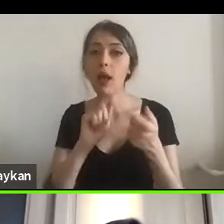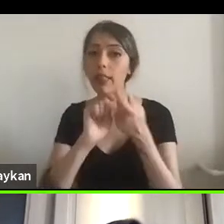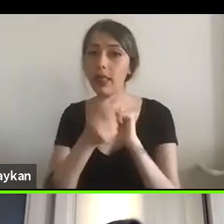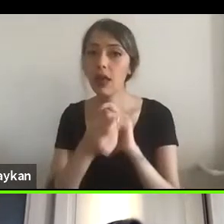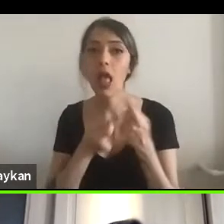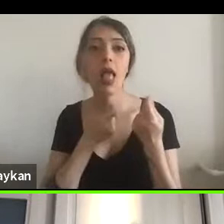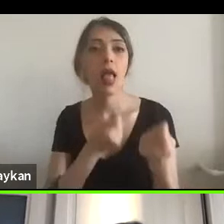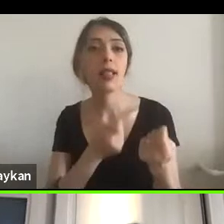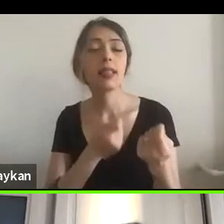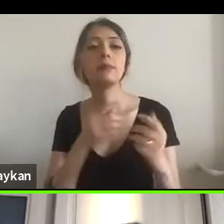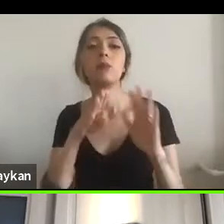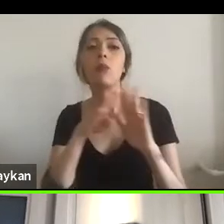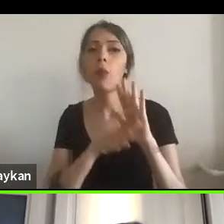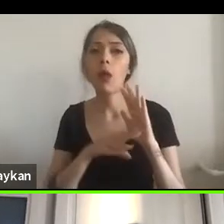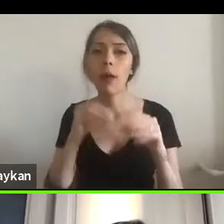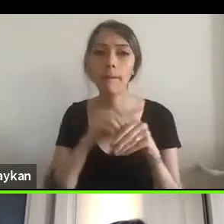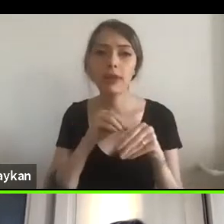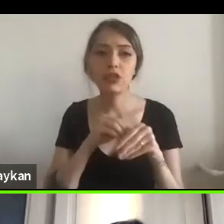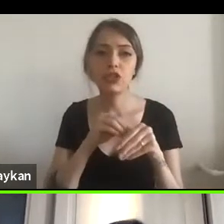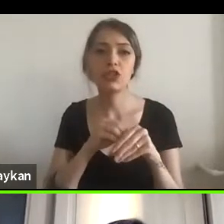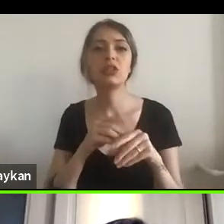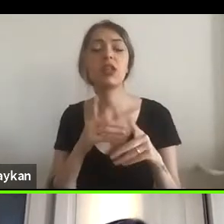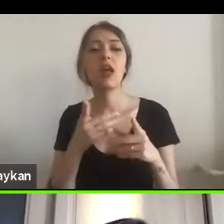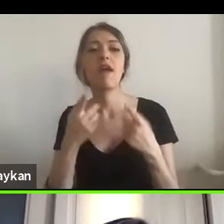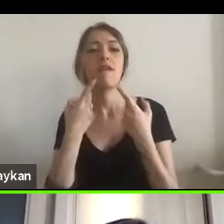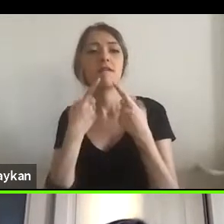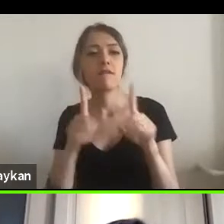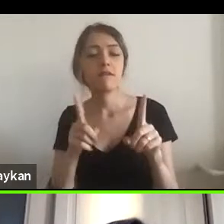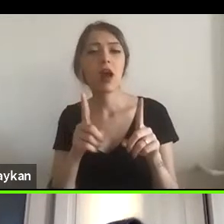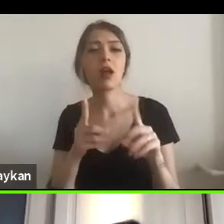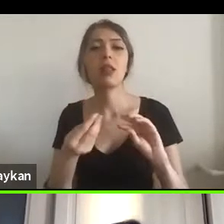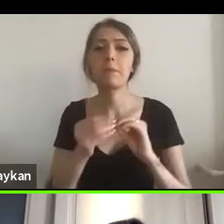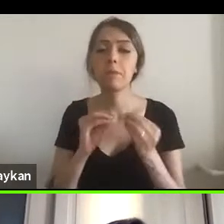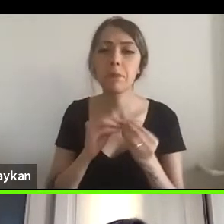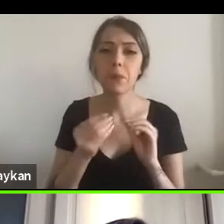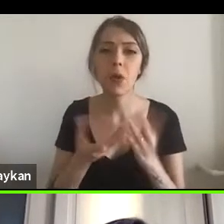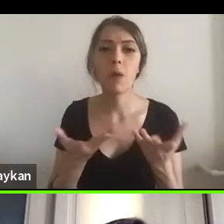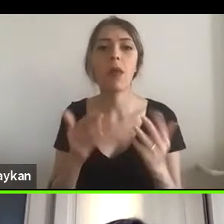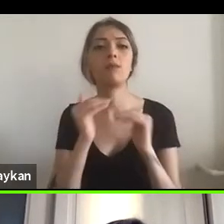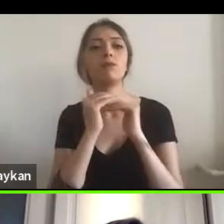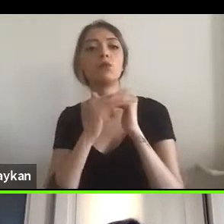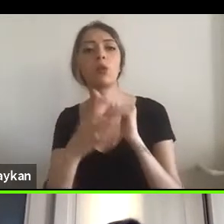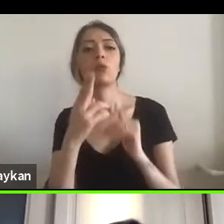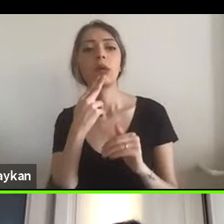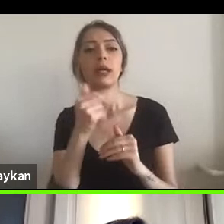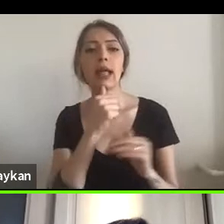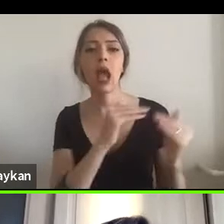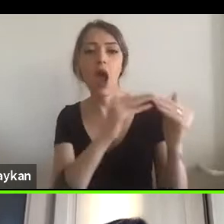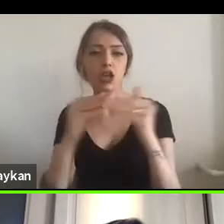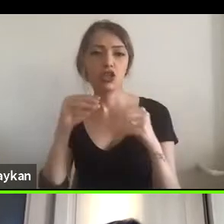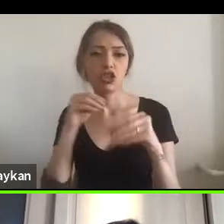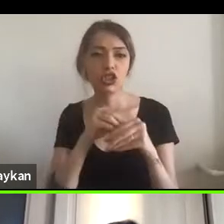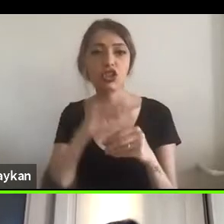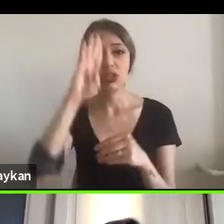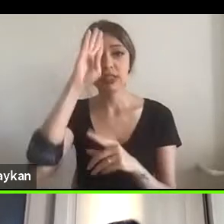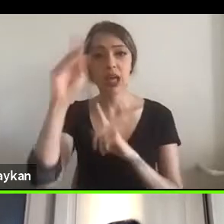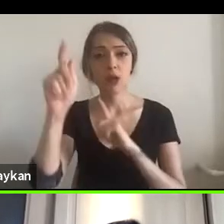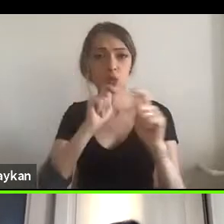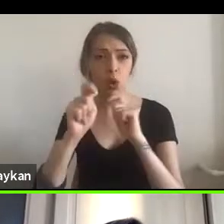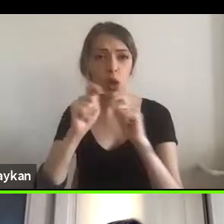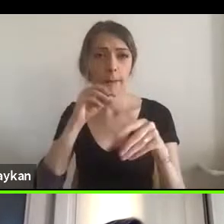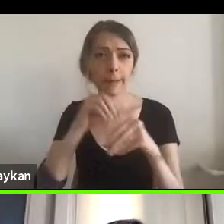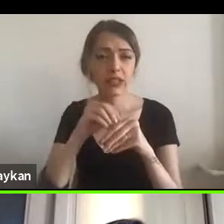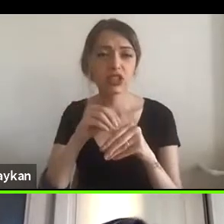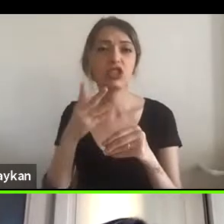müfredatına eşitlikçi ve hak temelli bakış açısına entegre edilmiyor olması, toplumsal cinsiyet eşitliğini İstanbul Sözleşmesi'ni